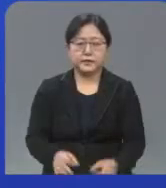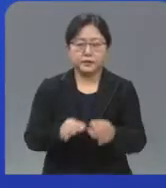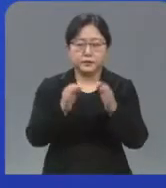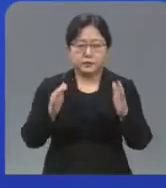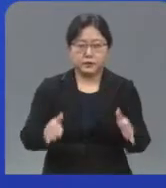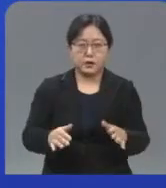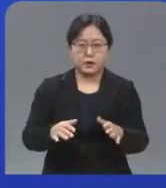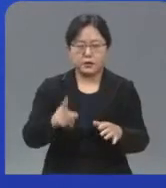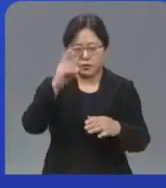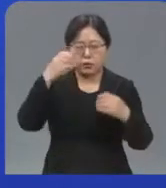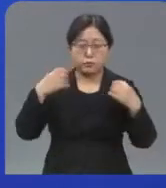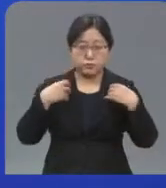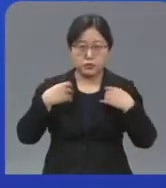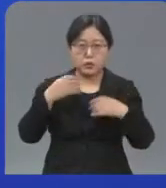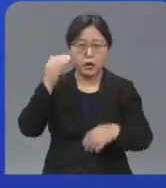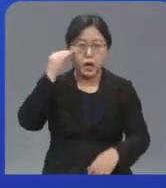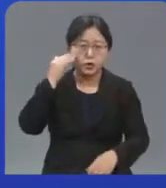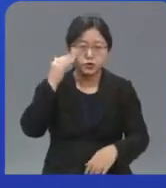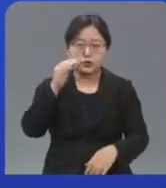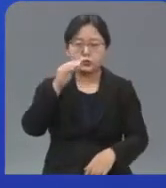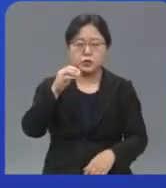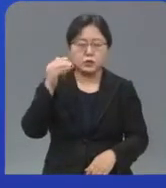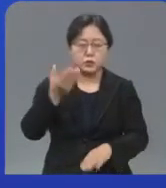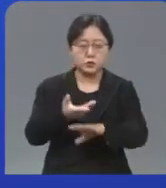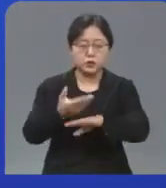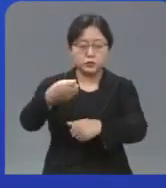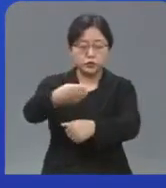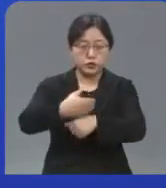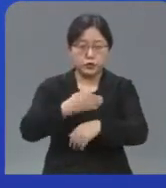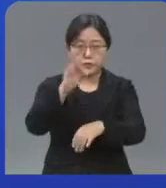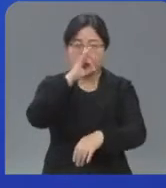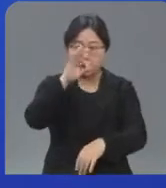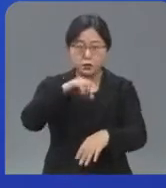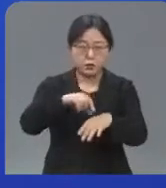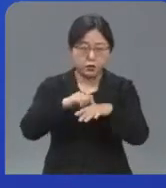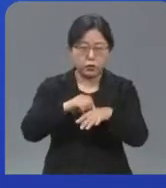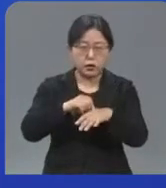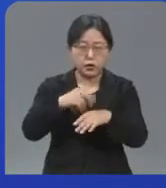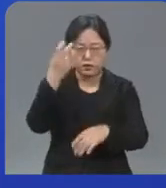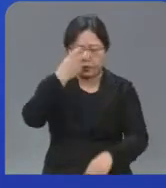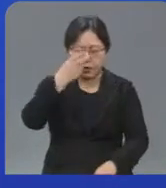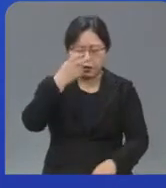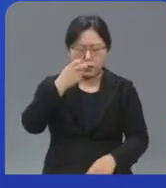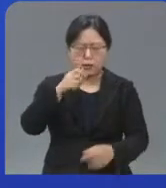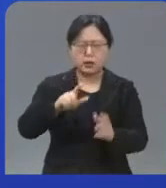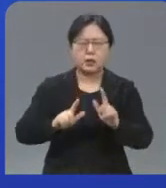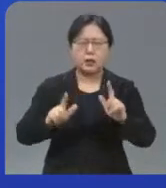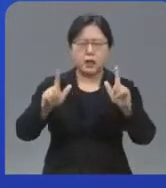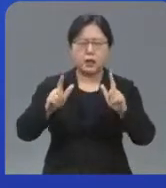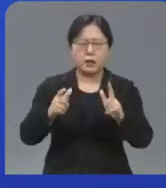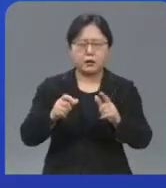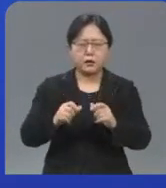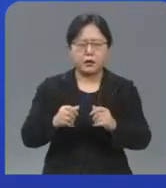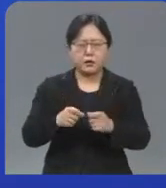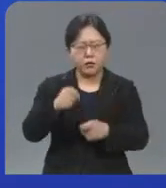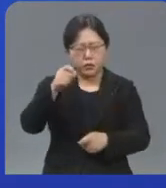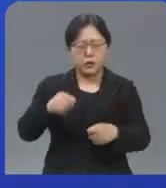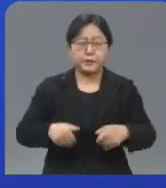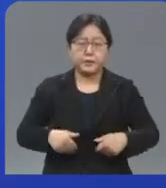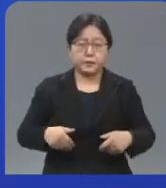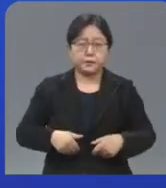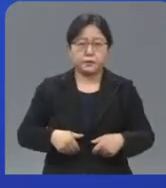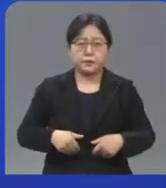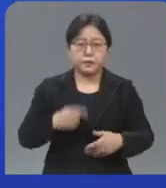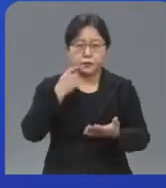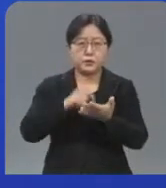그동안은 행정당국이 국산 돼지고기와 수입산의 원산지 표시 위반 여부를 단속하는 데 여러 날이 걸렸습니다. 그래서 그 과정이 쉽지가